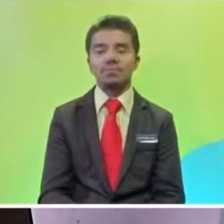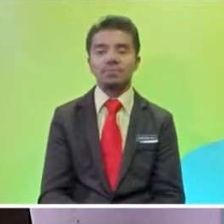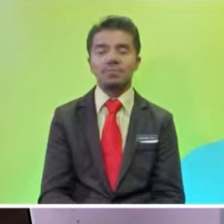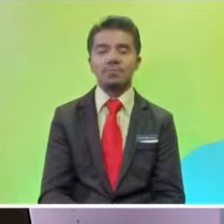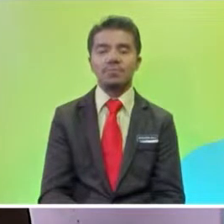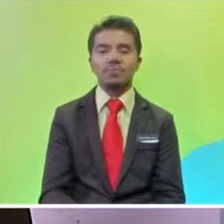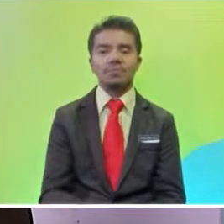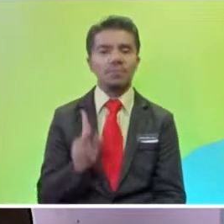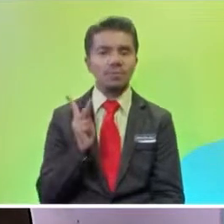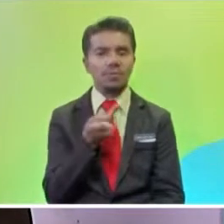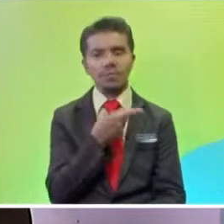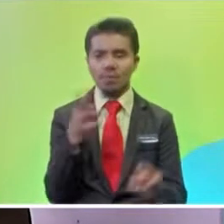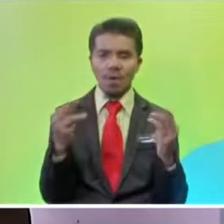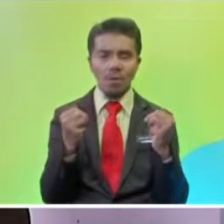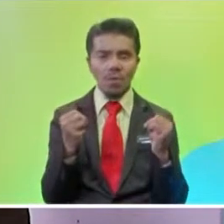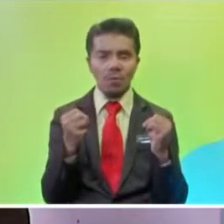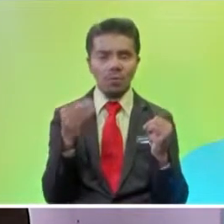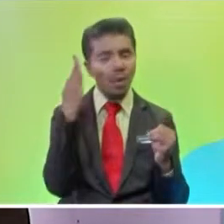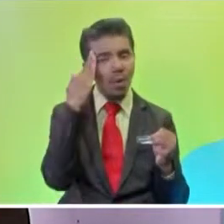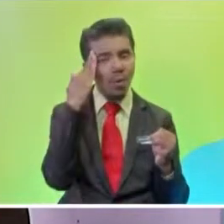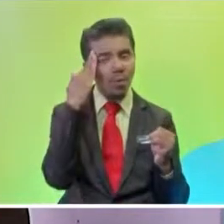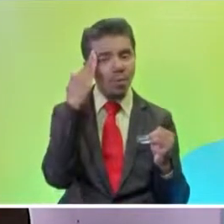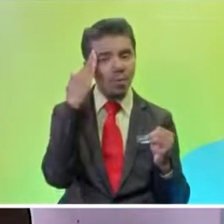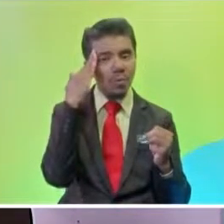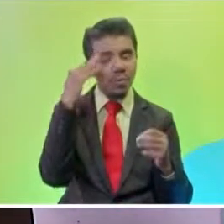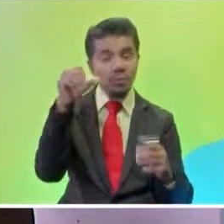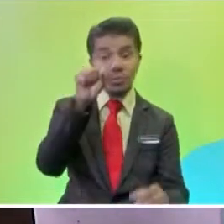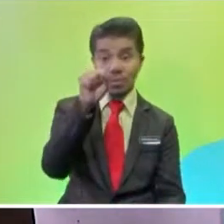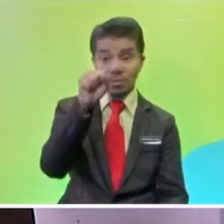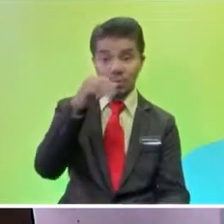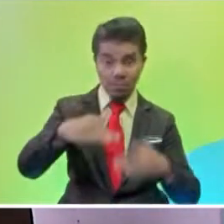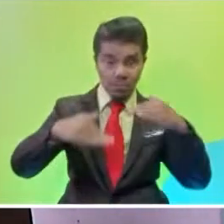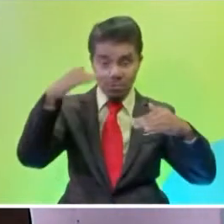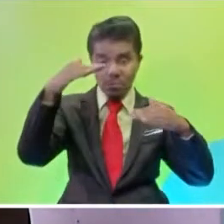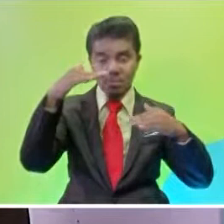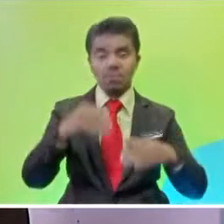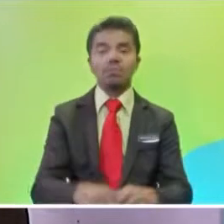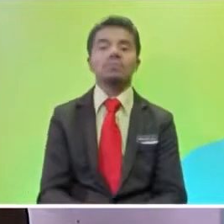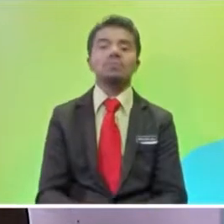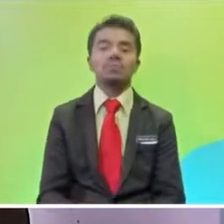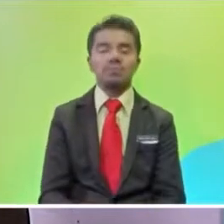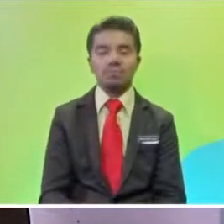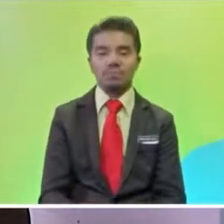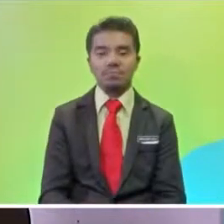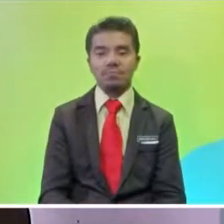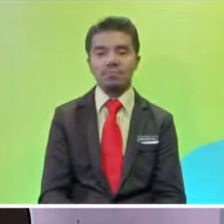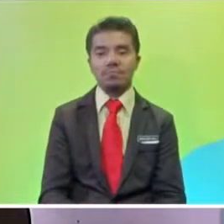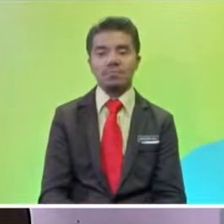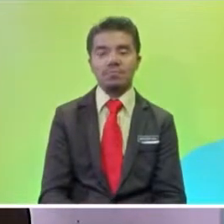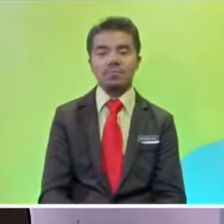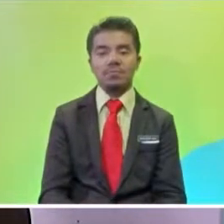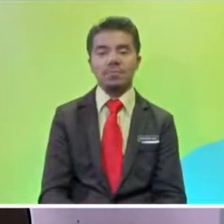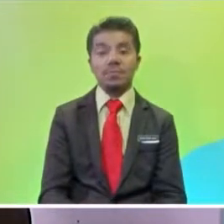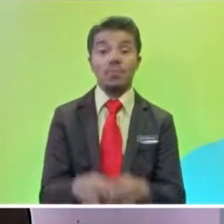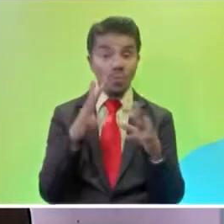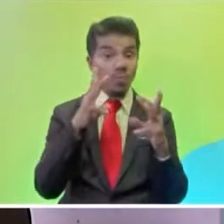3 4 5 6 Kita sebenarnya tidak berfokus kepada menjadi murid Oke tahap penguasaan murid itu tahap